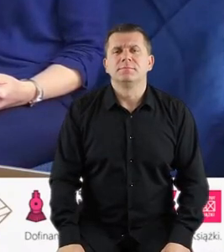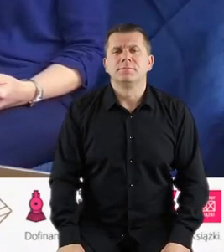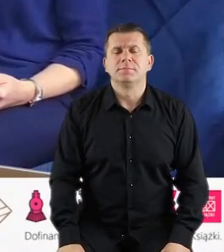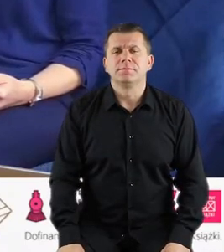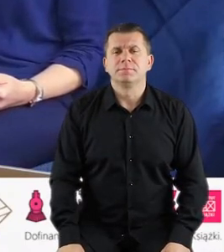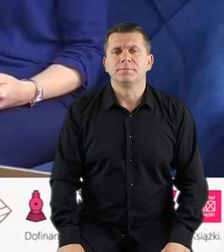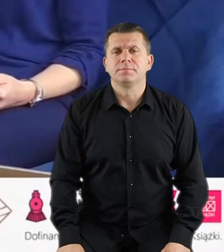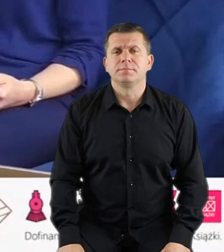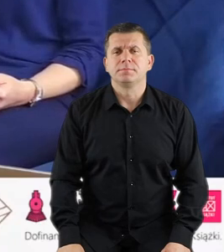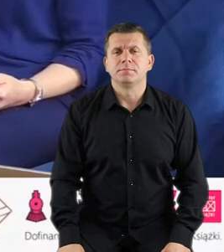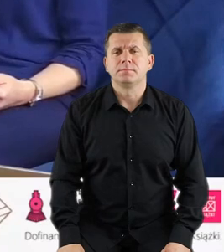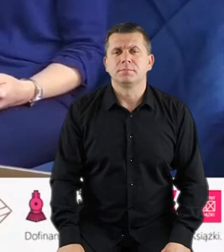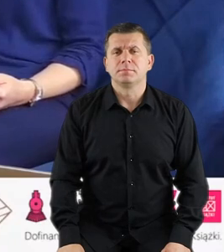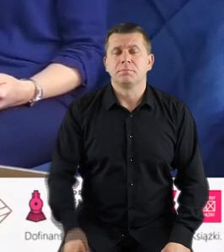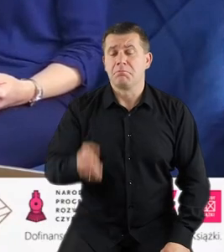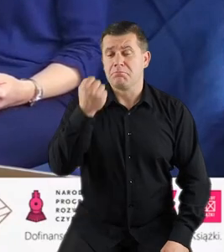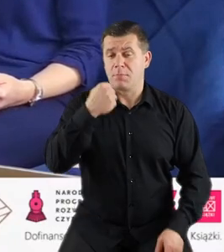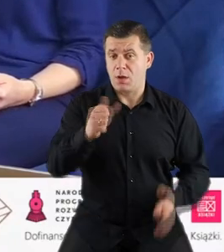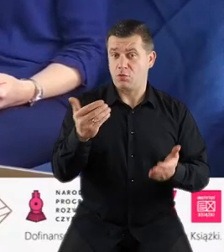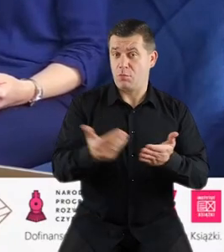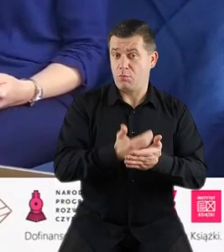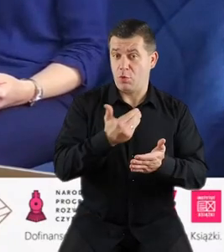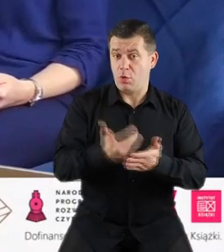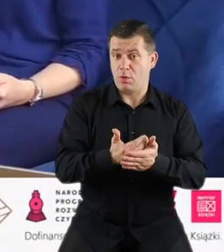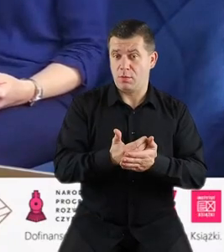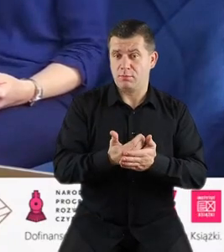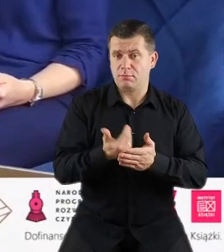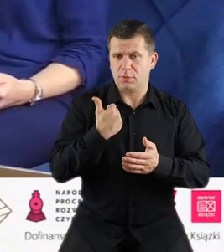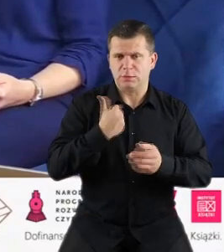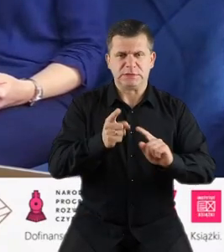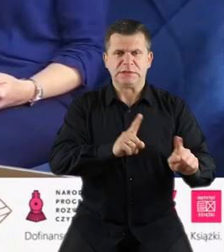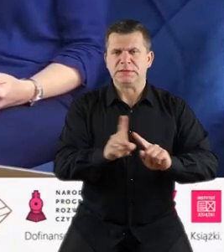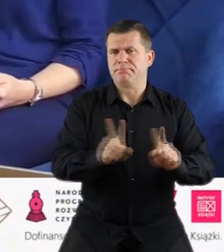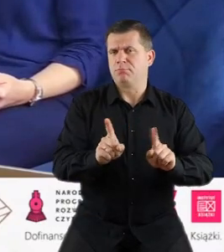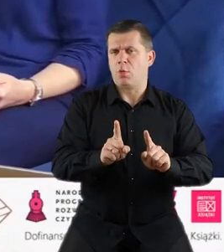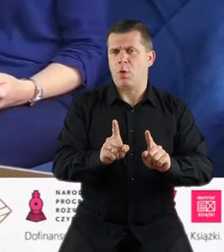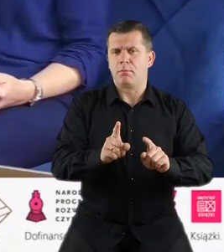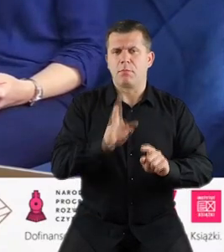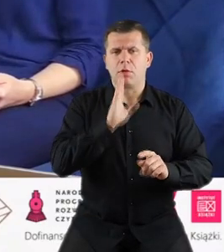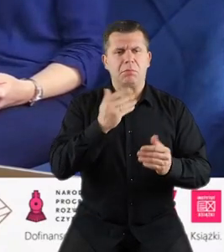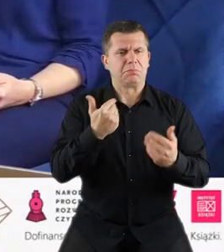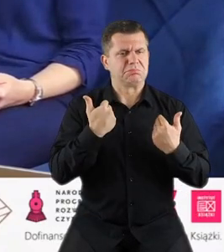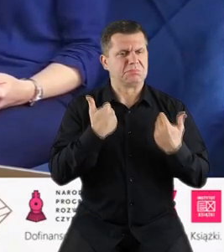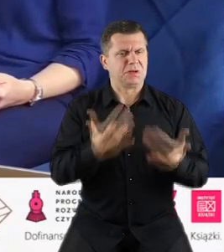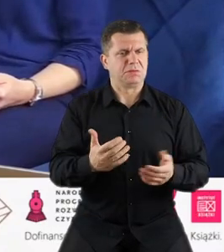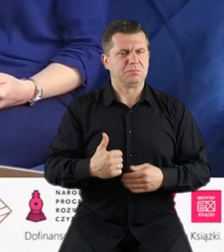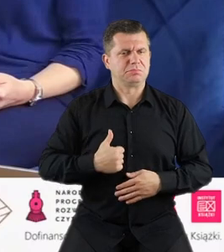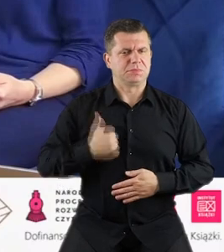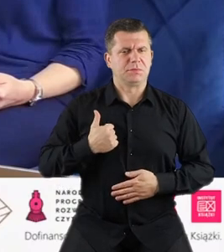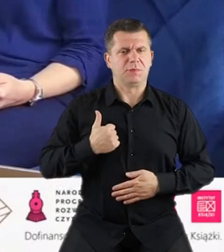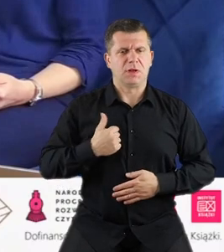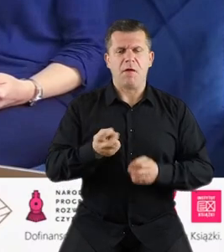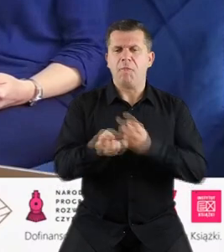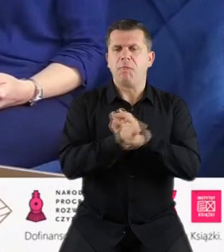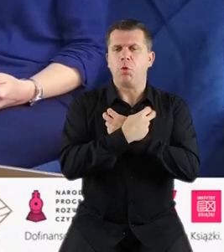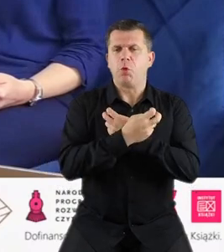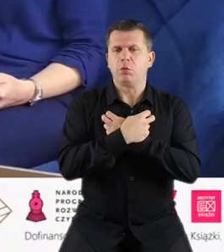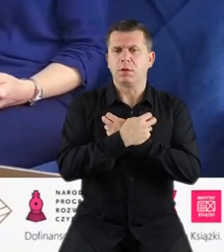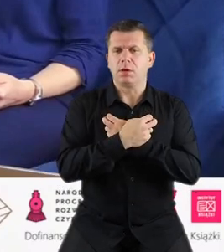bardzo modne i były symbolem prestiżu futra wykonane właśnie